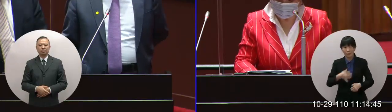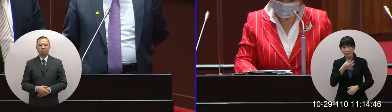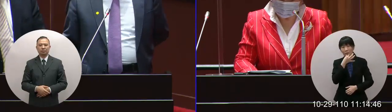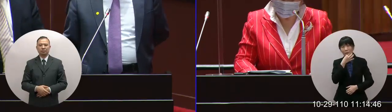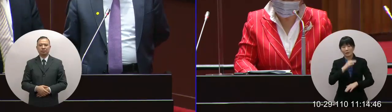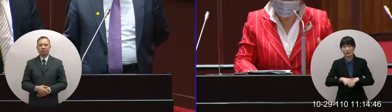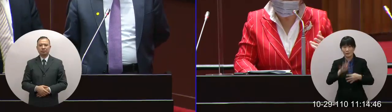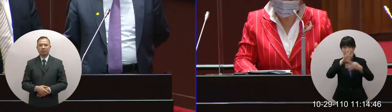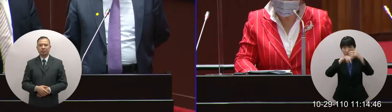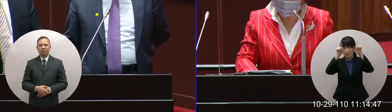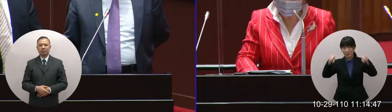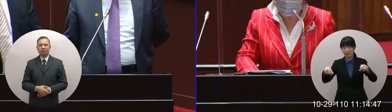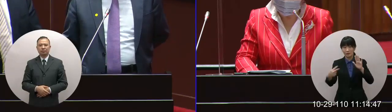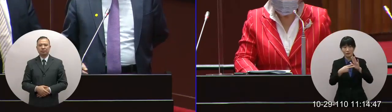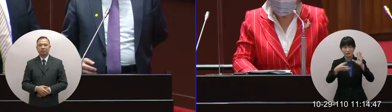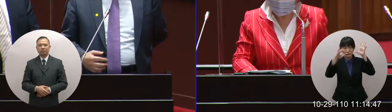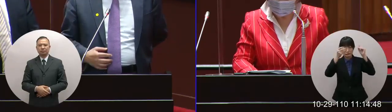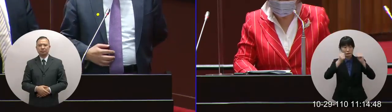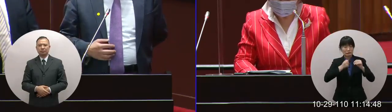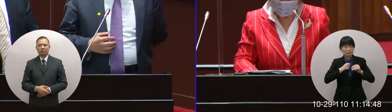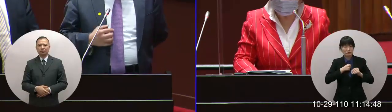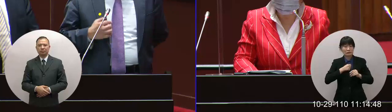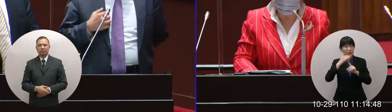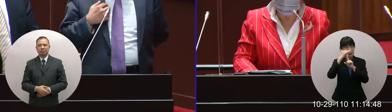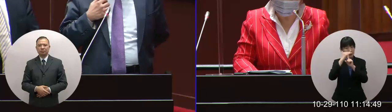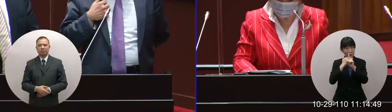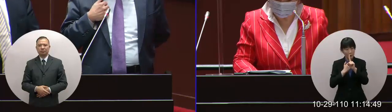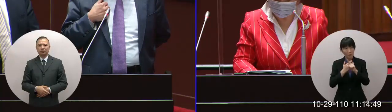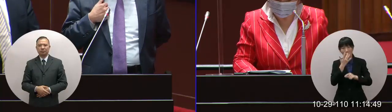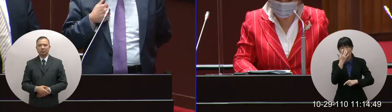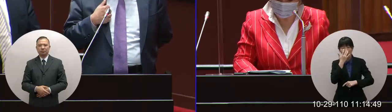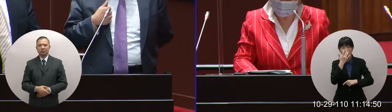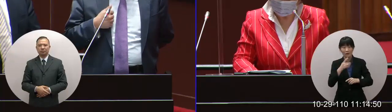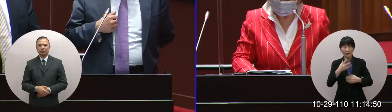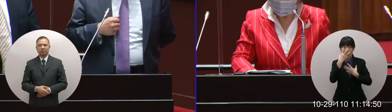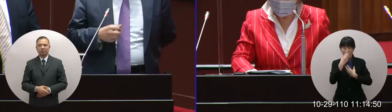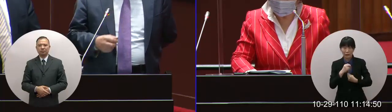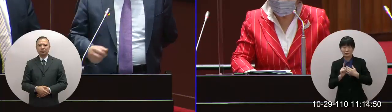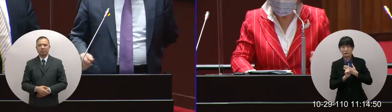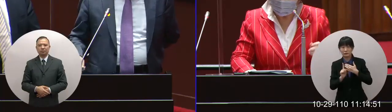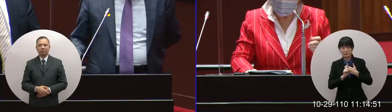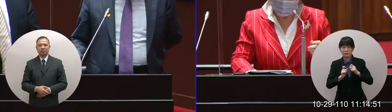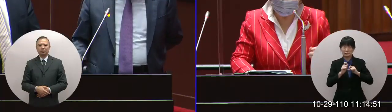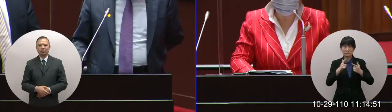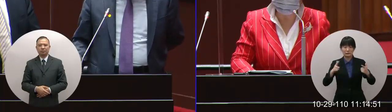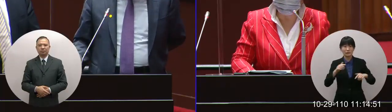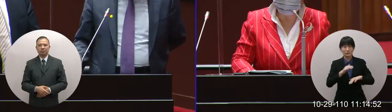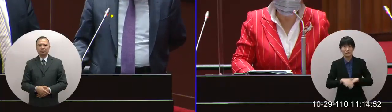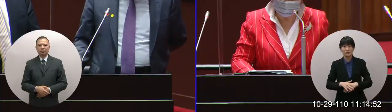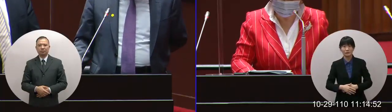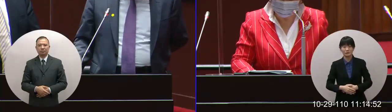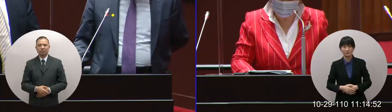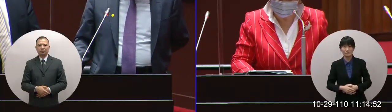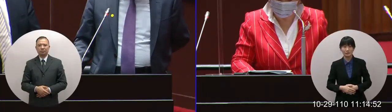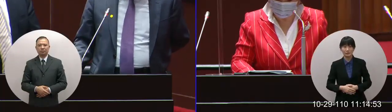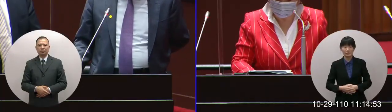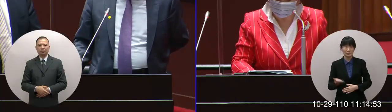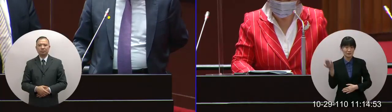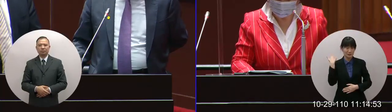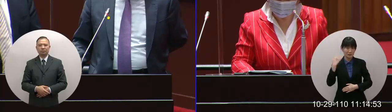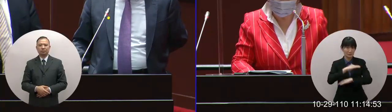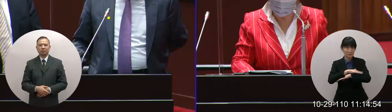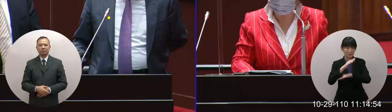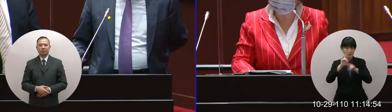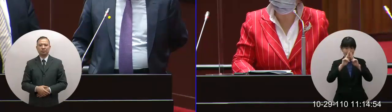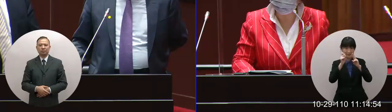看一下，包括认知功能下降，焦虑啊、忧虑等等。然后呢，我们根据呢电子期刊的研